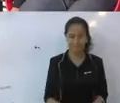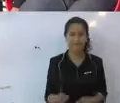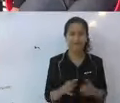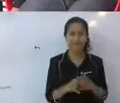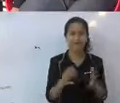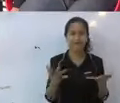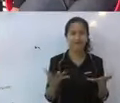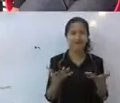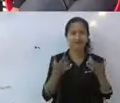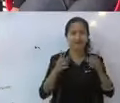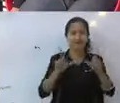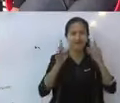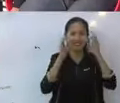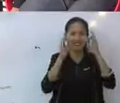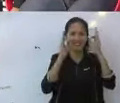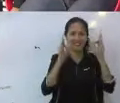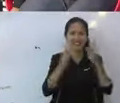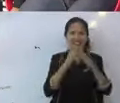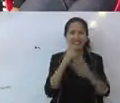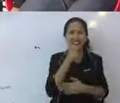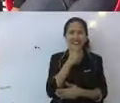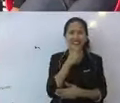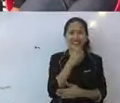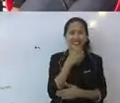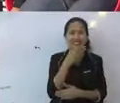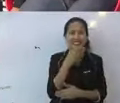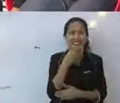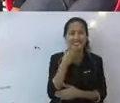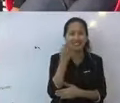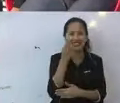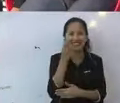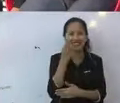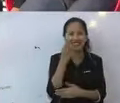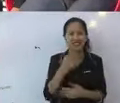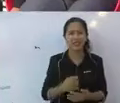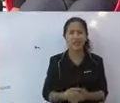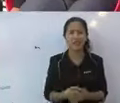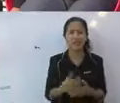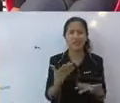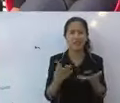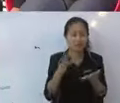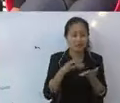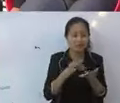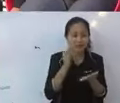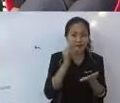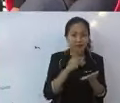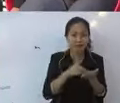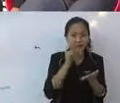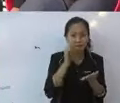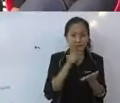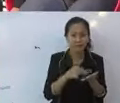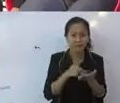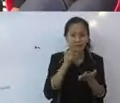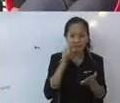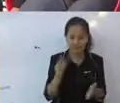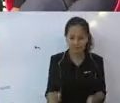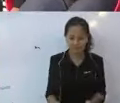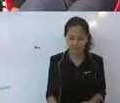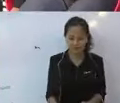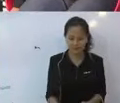mag-focus. Kasi alam ko mga bata may hilig sa ganyan eh, no? Sa mga chichirya. Natawa lang ako dito sa mga sinasabi nito. Kasi si ano,